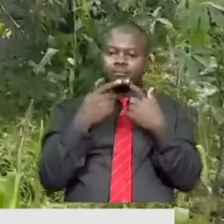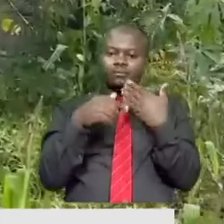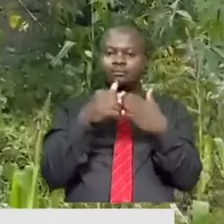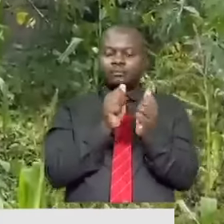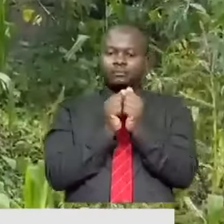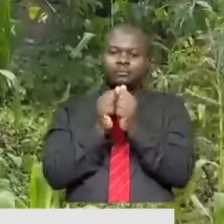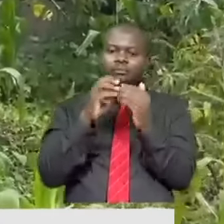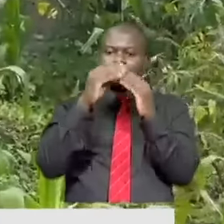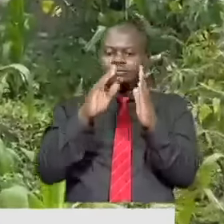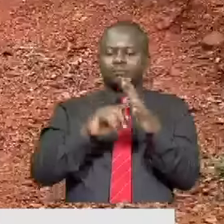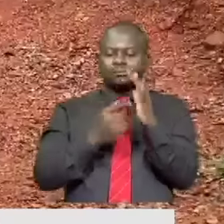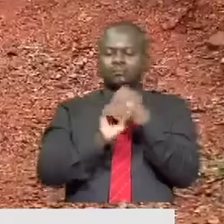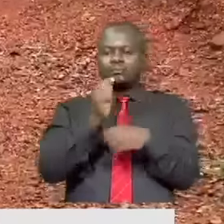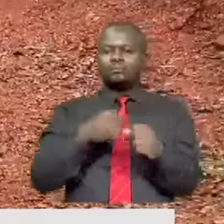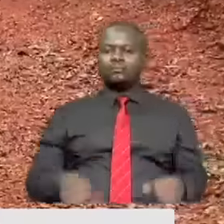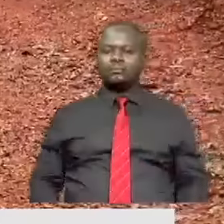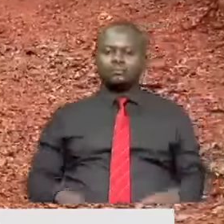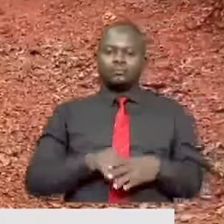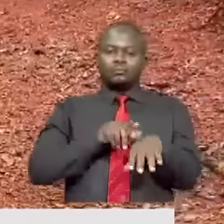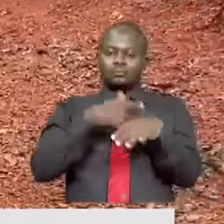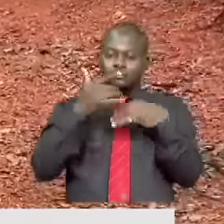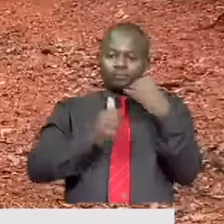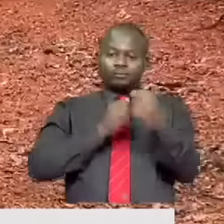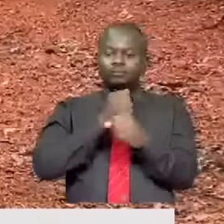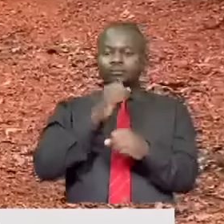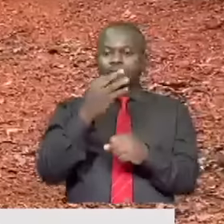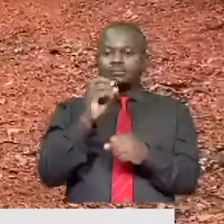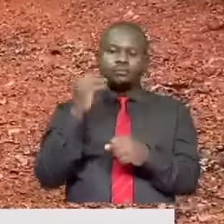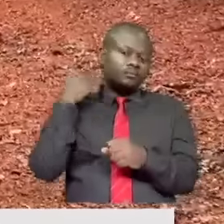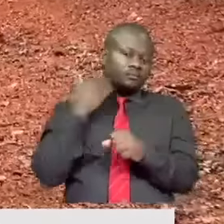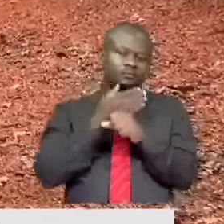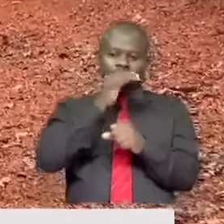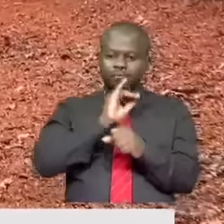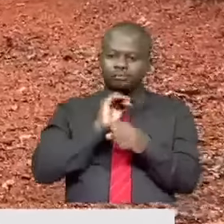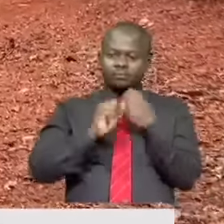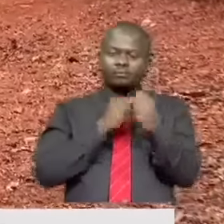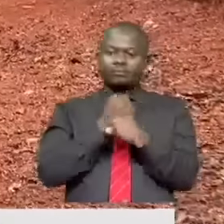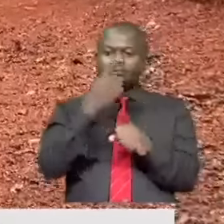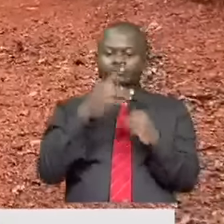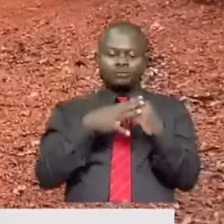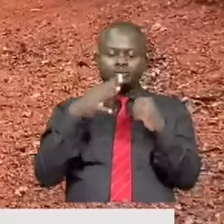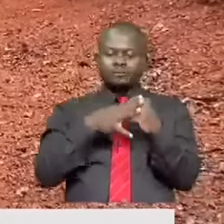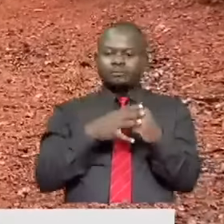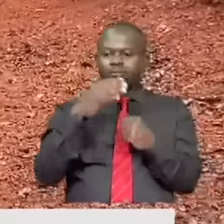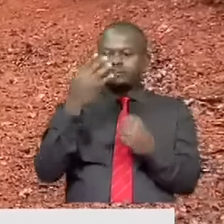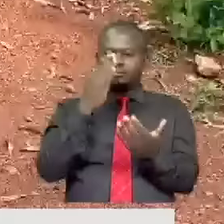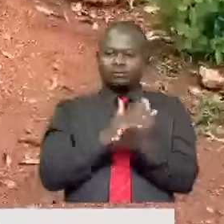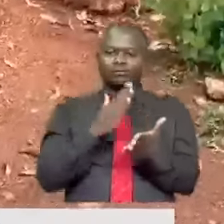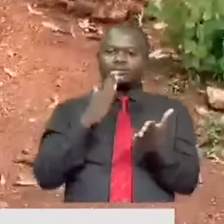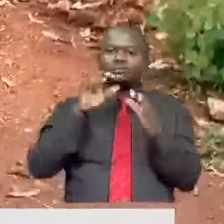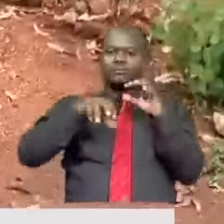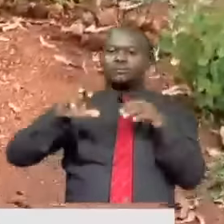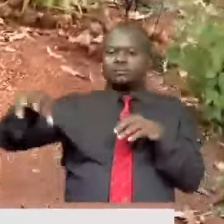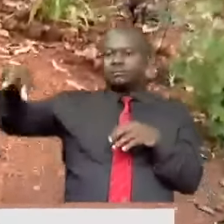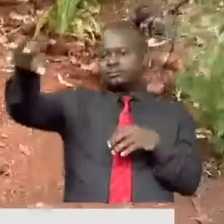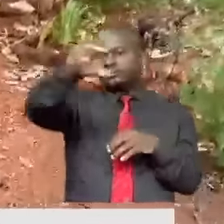n'ubuyobozi dutangira igikorwa mu gihe hashize imyaka 30 jenoside yakorewe abatutsi mu mwaka w'1994 ihagaritswe hirya no